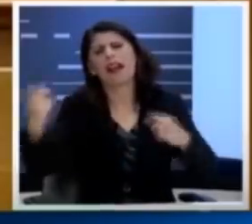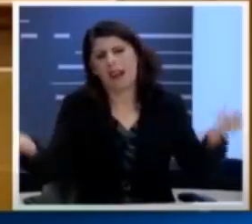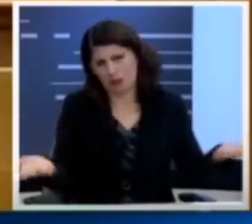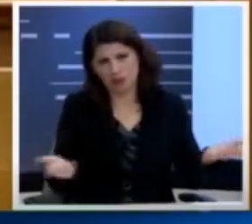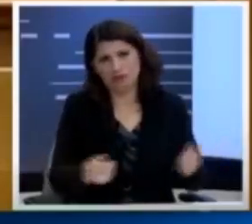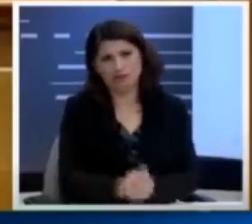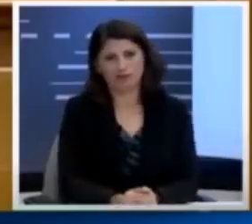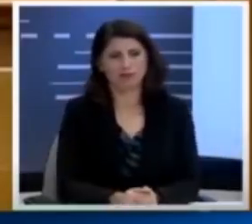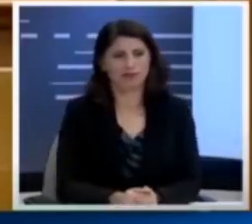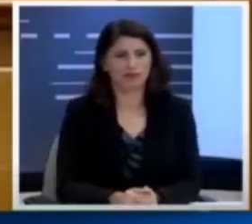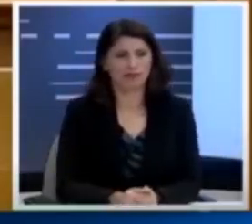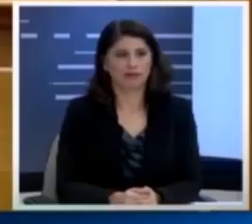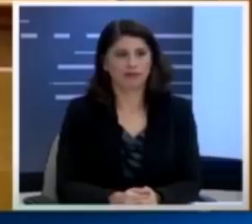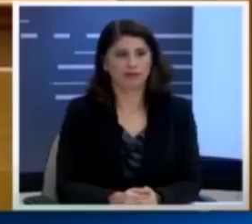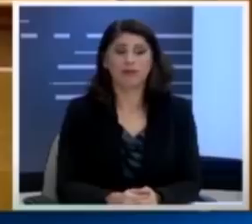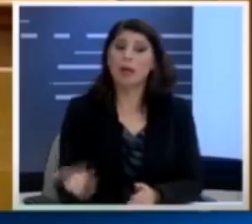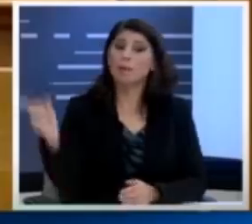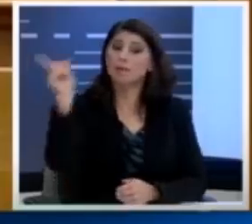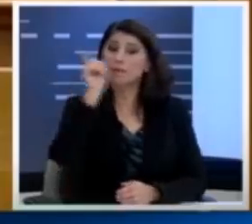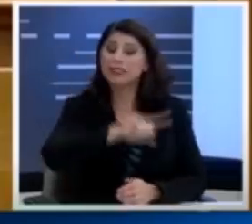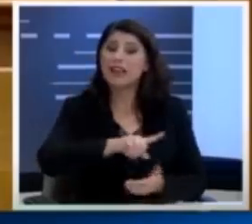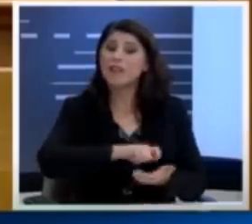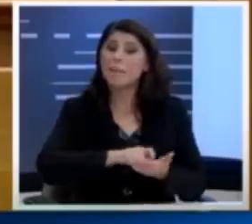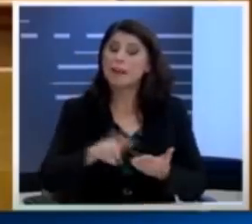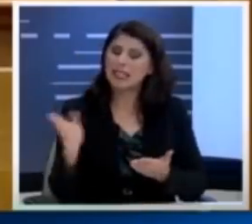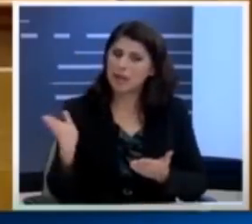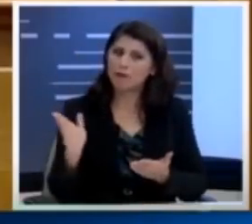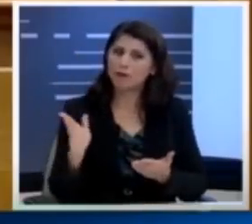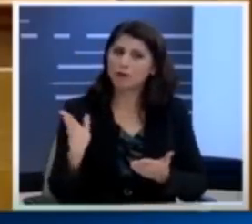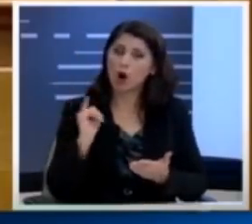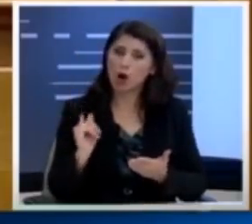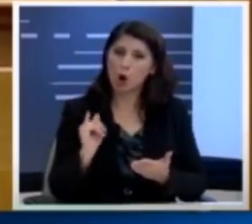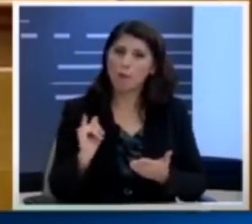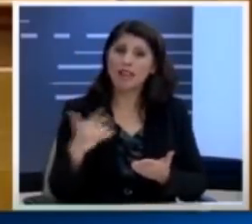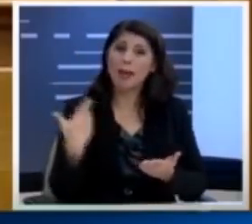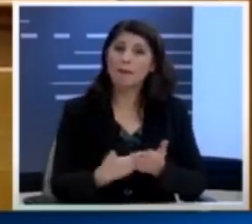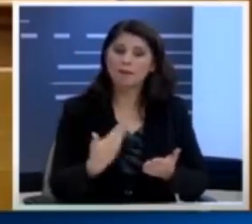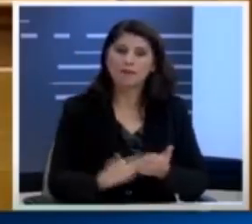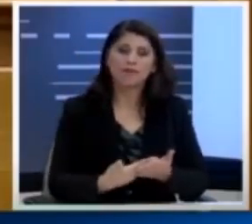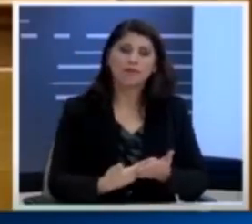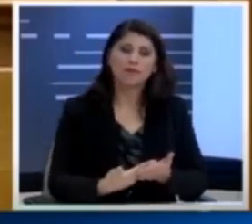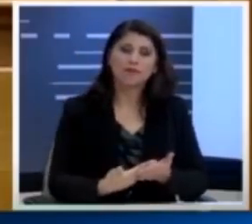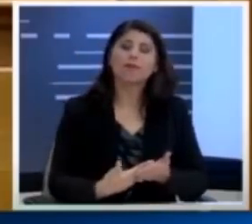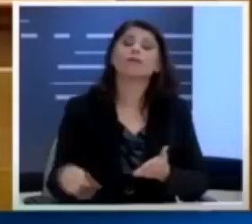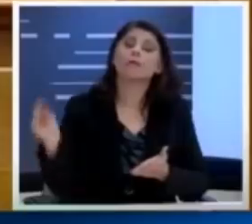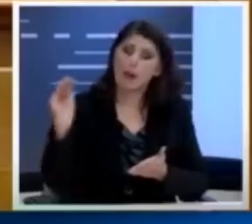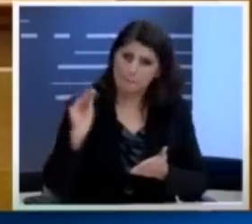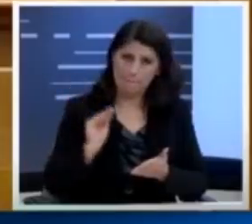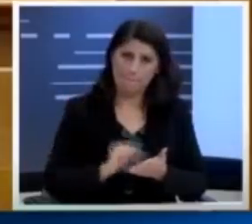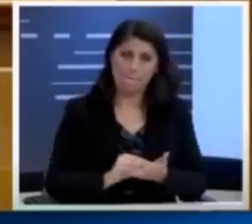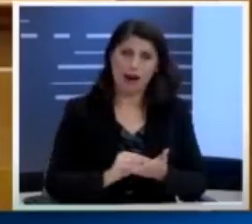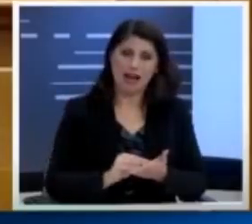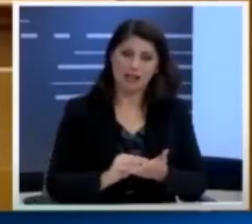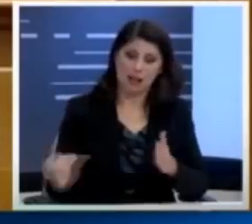σπαταλήσουν. Εξίσου ψευδεπίγραφο είναι το επιχείρημά σας πως επανήλθαμε